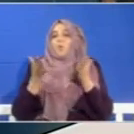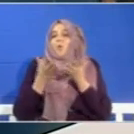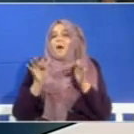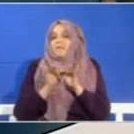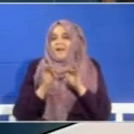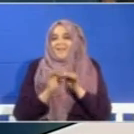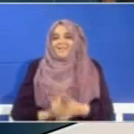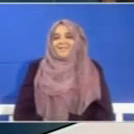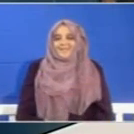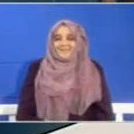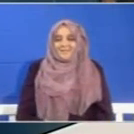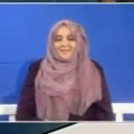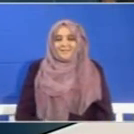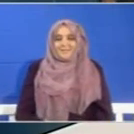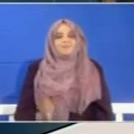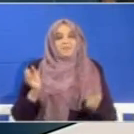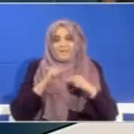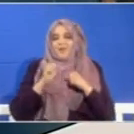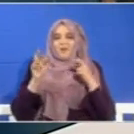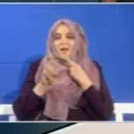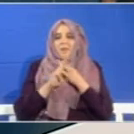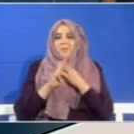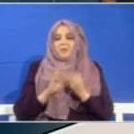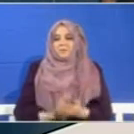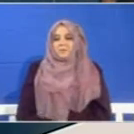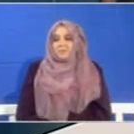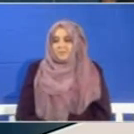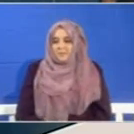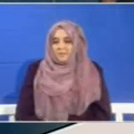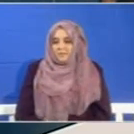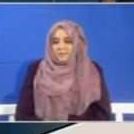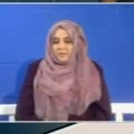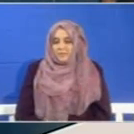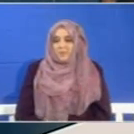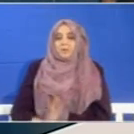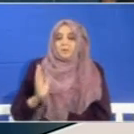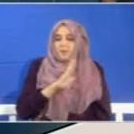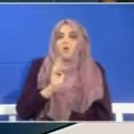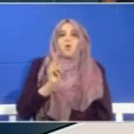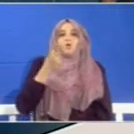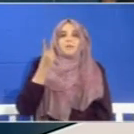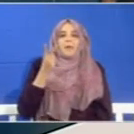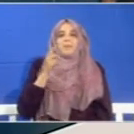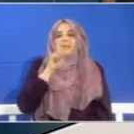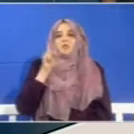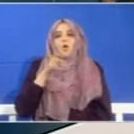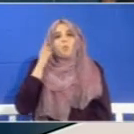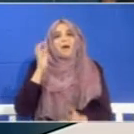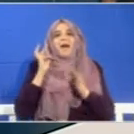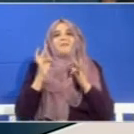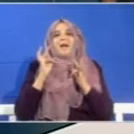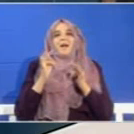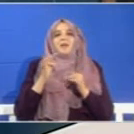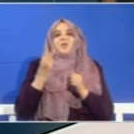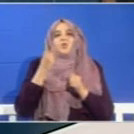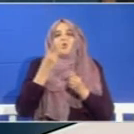ندير ان شاء الله نجاوب ان شاء الله. سقسي على العقيقه، عندي ولدي مولا 11 سنه والاخر مولا 4